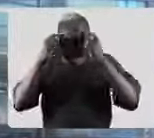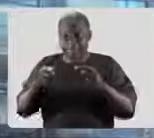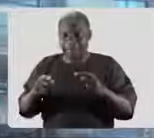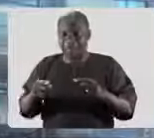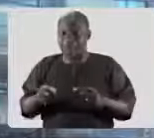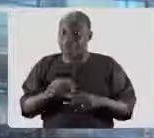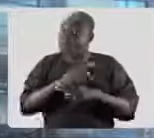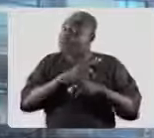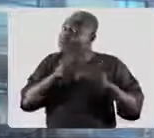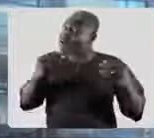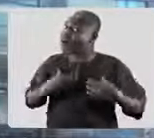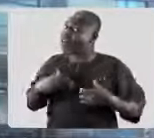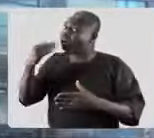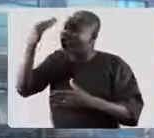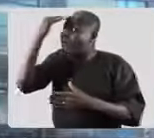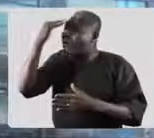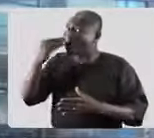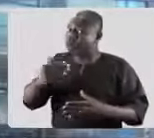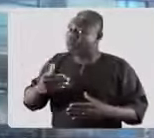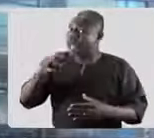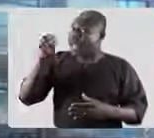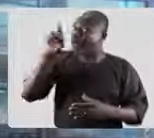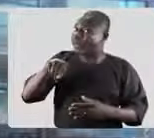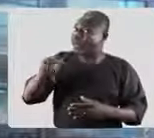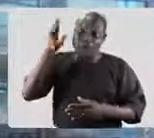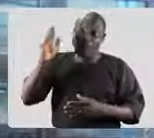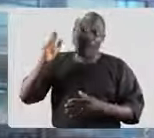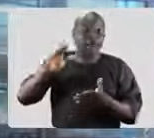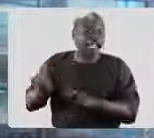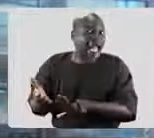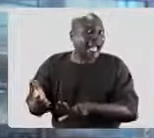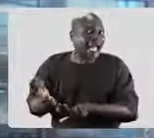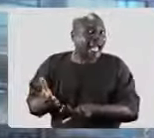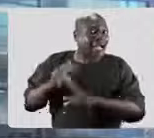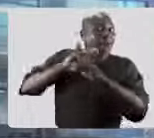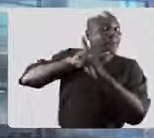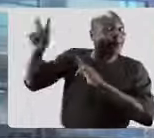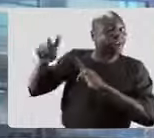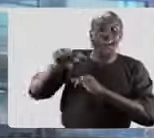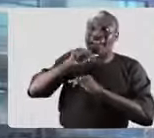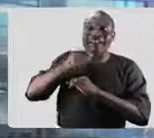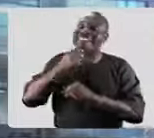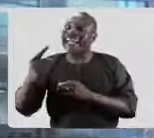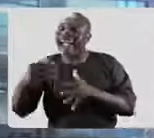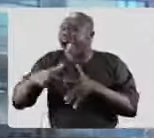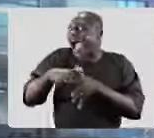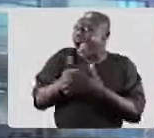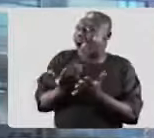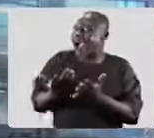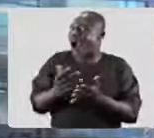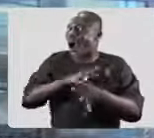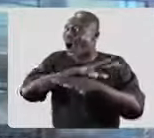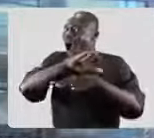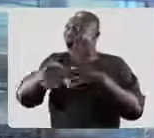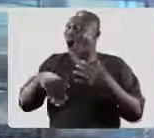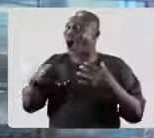ye MP no ye nya odifo biara amanya me nya ankyre no na nka wa mo ho bai ebe ba